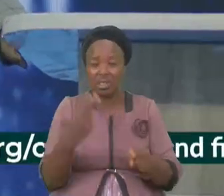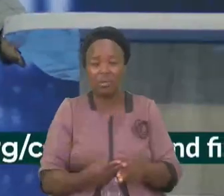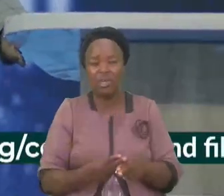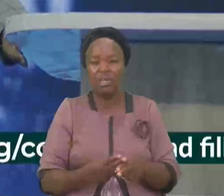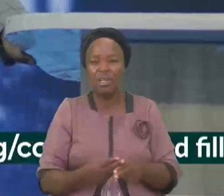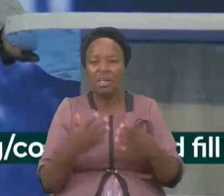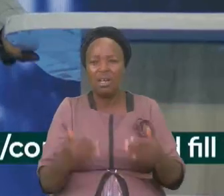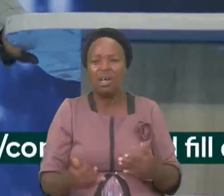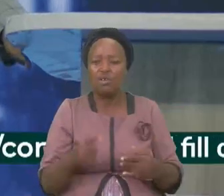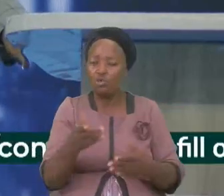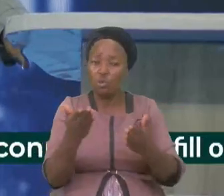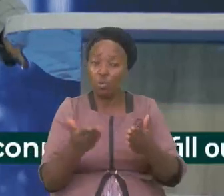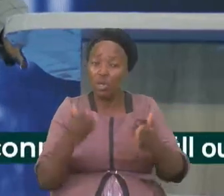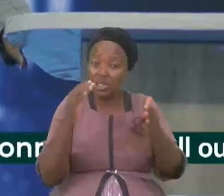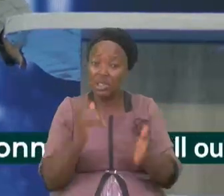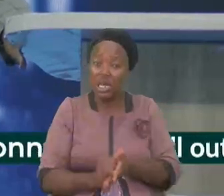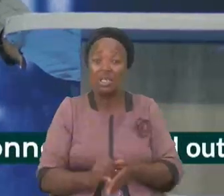fermés.